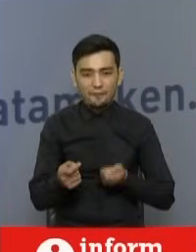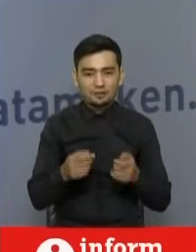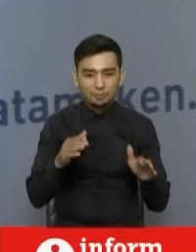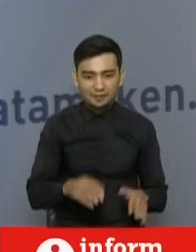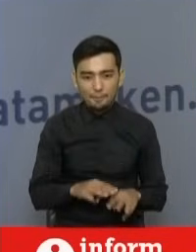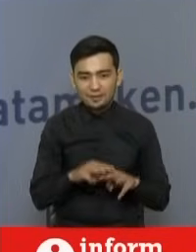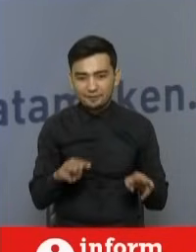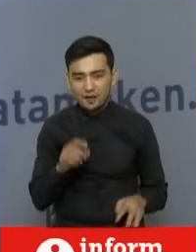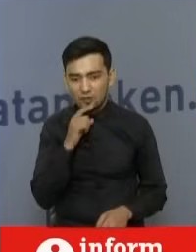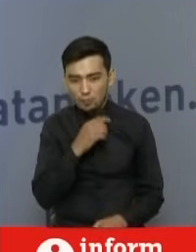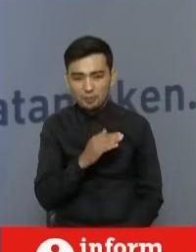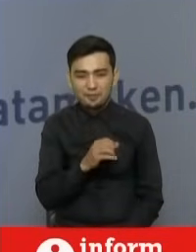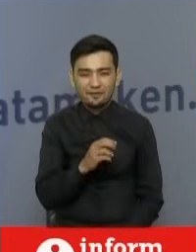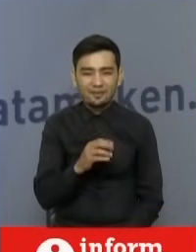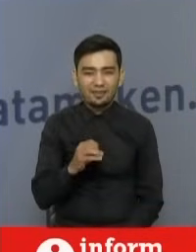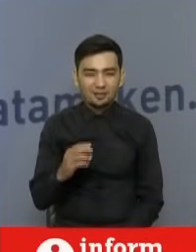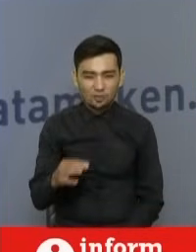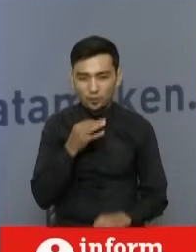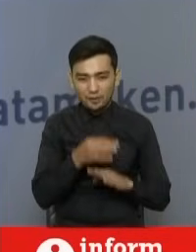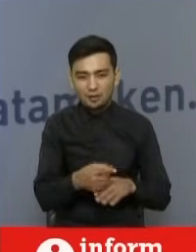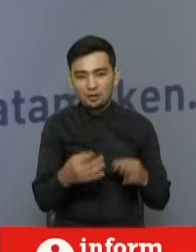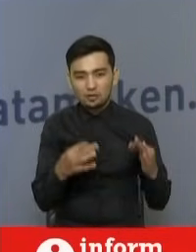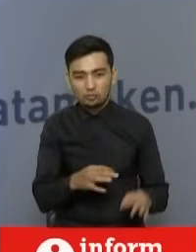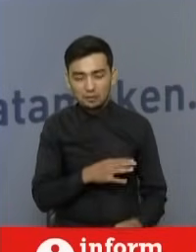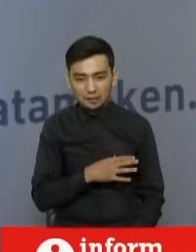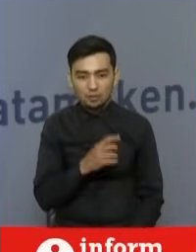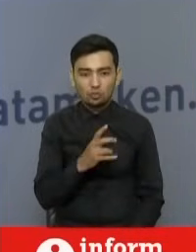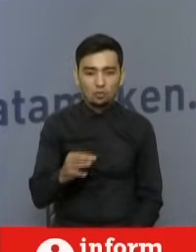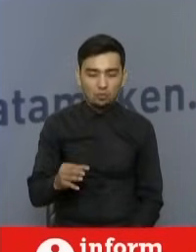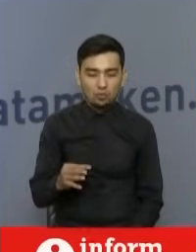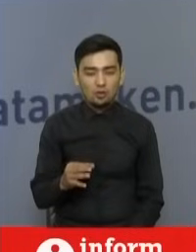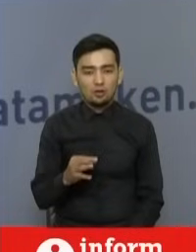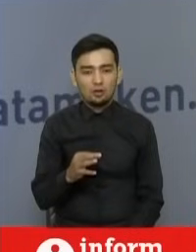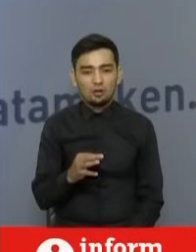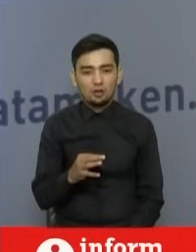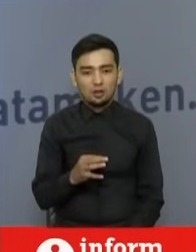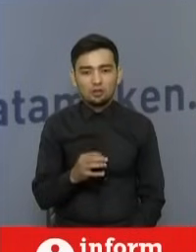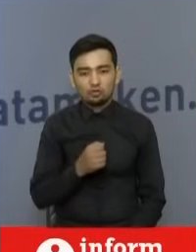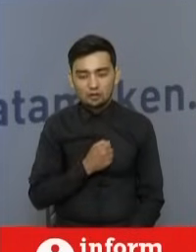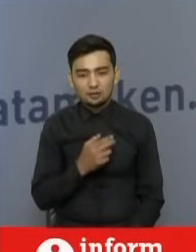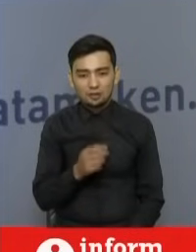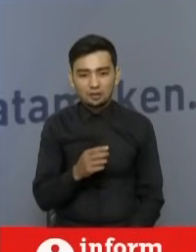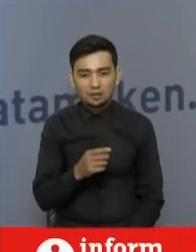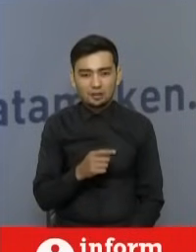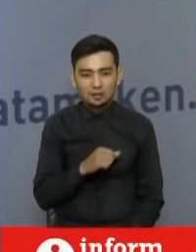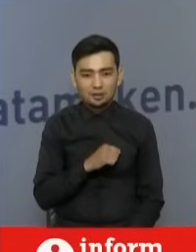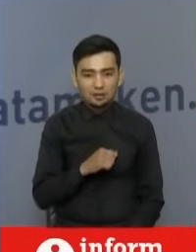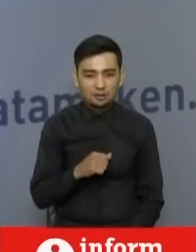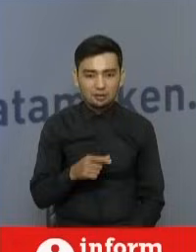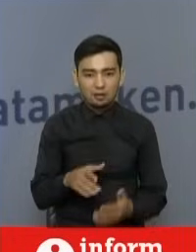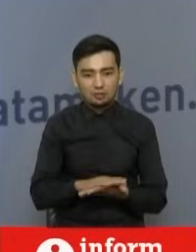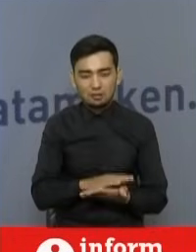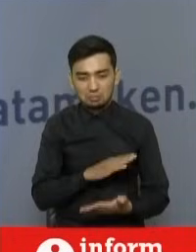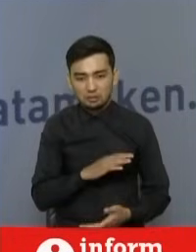Министерство экономики, Министерство финансов, это было реализовано, но при этом, к сожалению, социальный блок их отклонил.